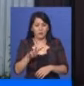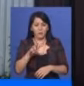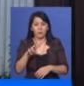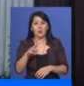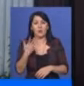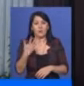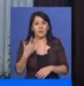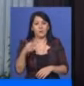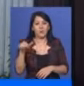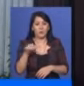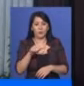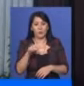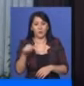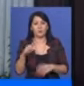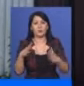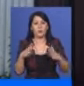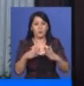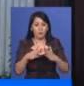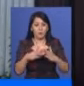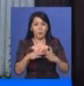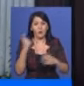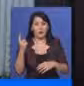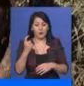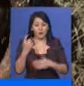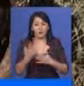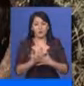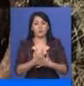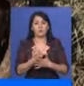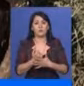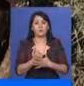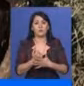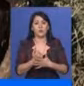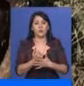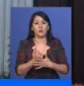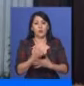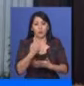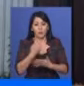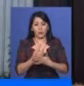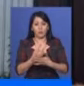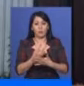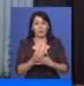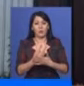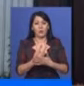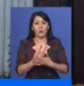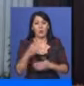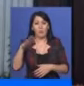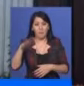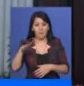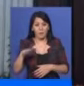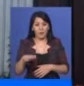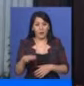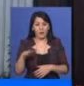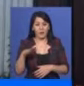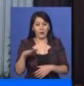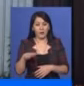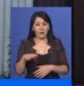2 сағат 55 минутте үйдің иесін денесі табылды. Ішіне кіргенде енді балалардың денелері